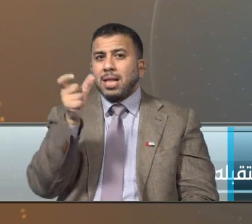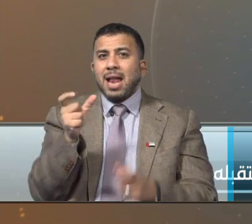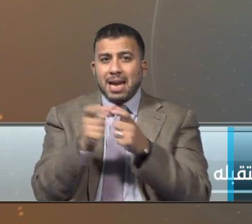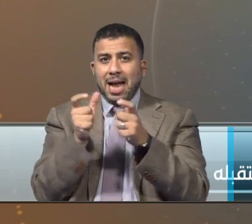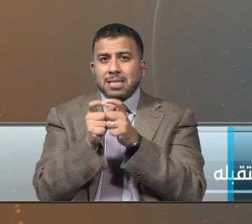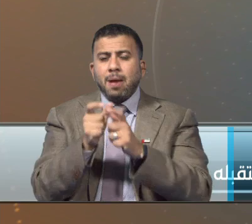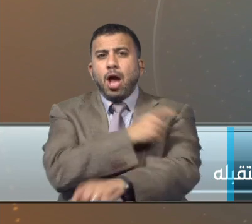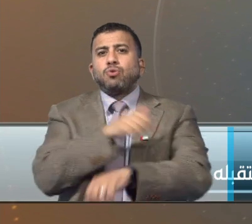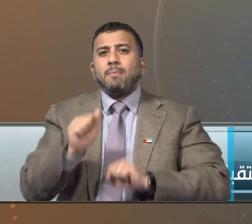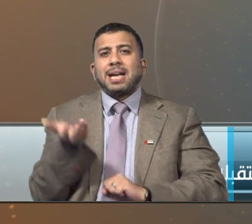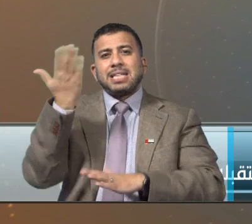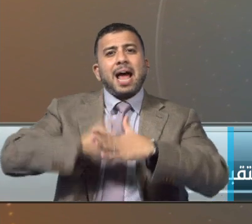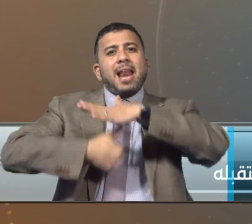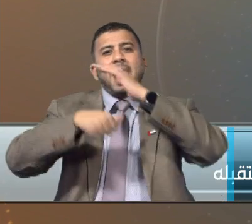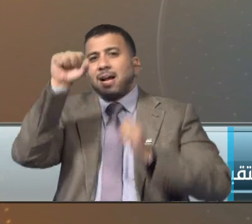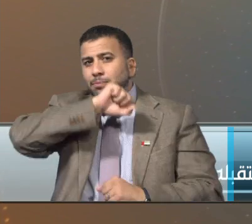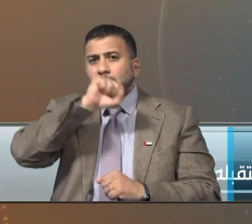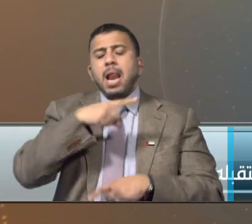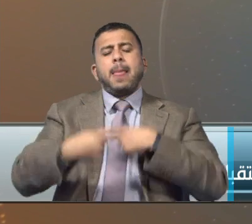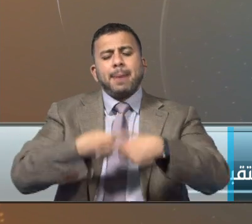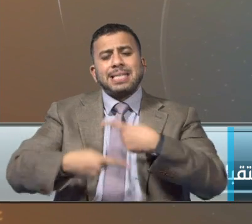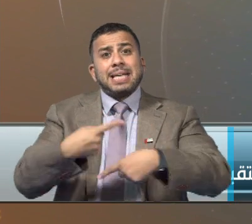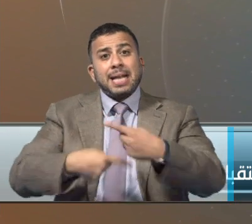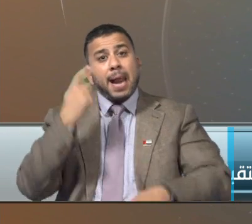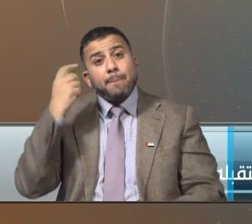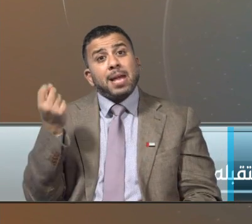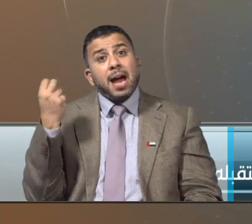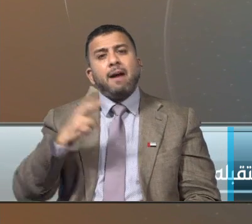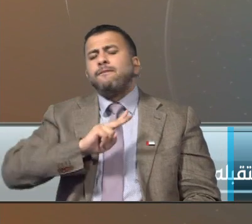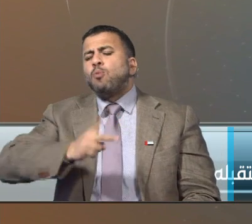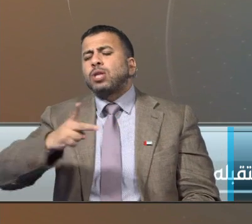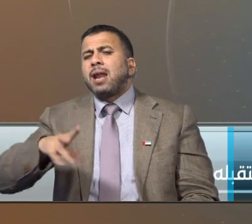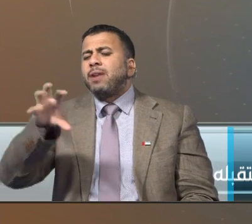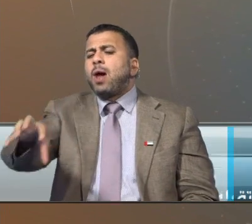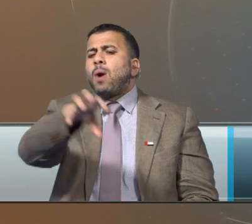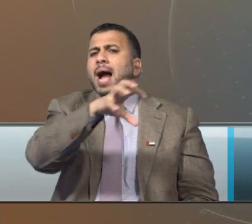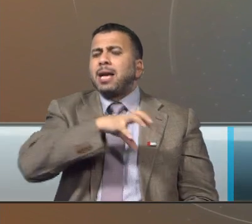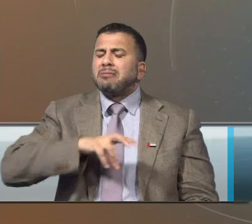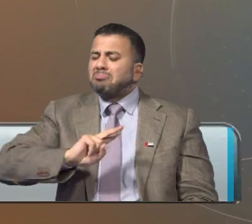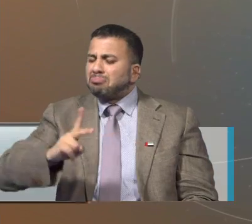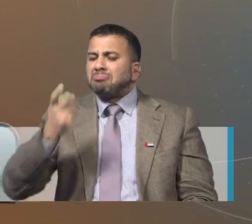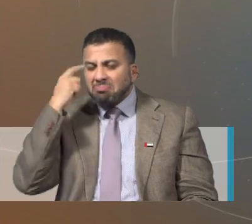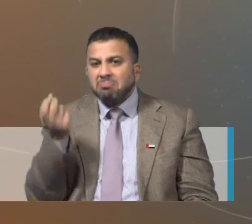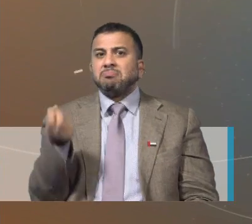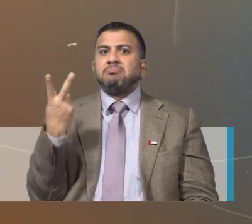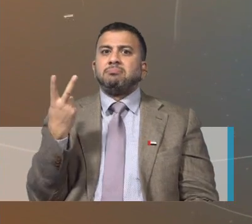القاسمي عضو المجلس الأعلى حاكم الشارقة لمسيرة الابتكار في مختلف النواحي.